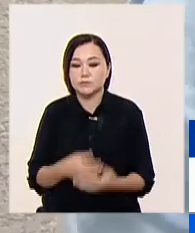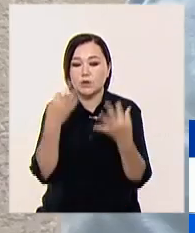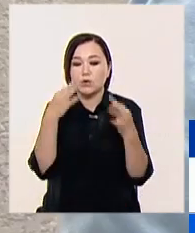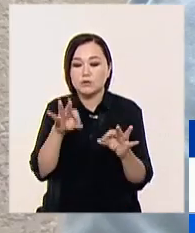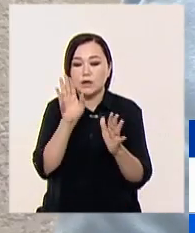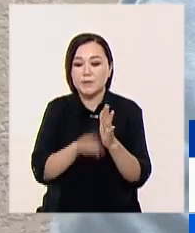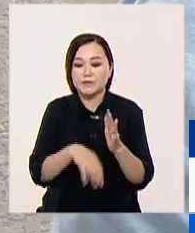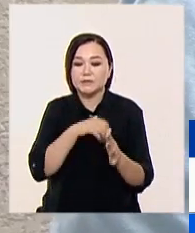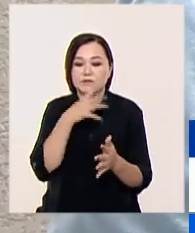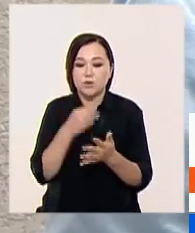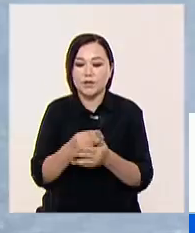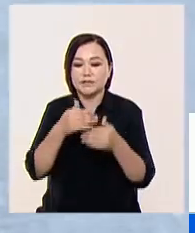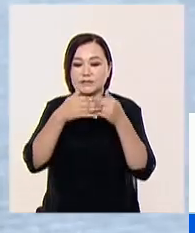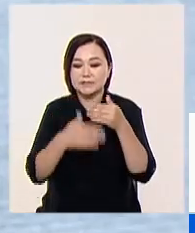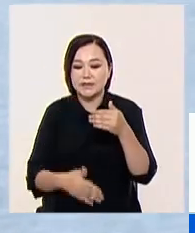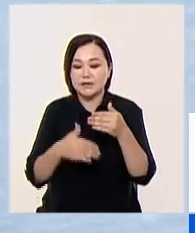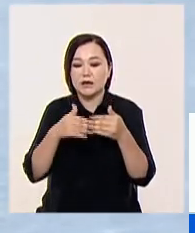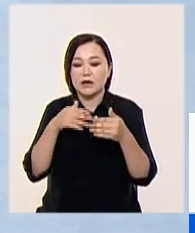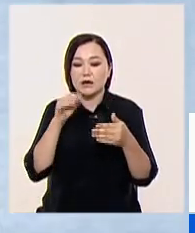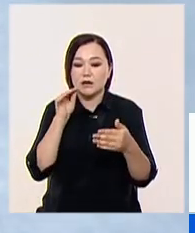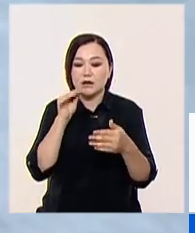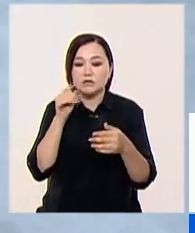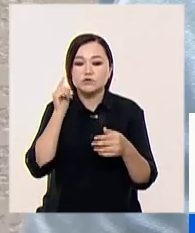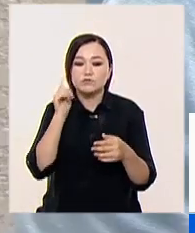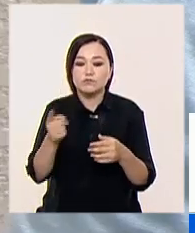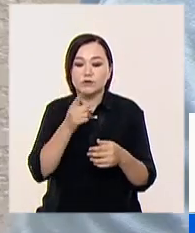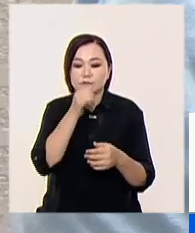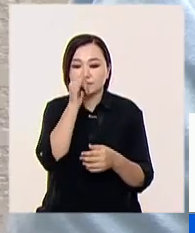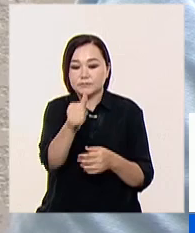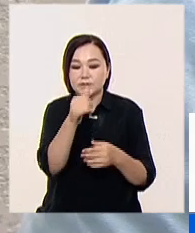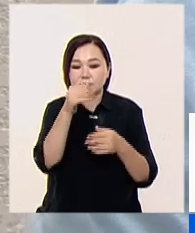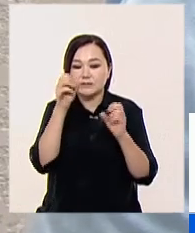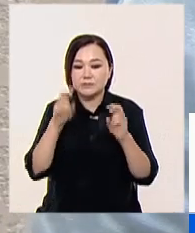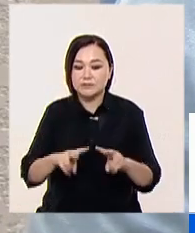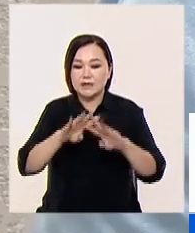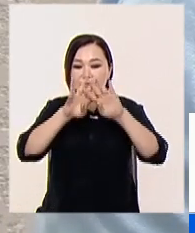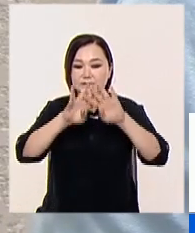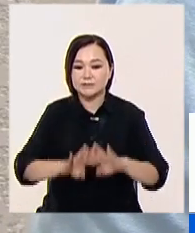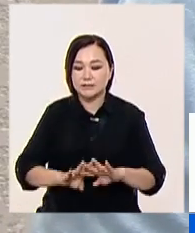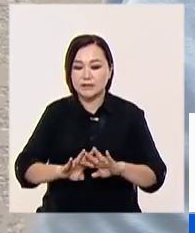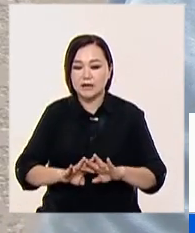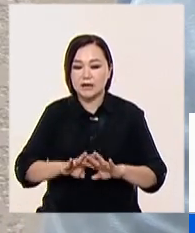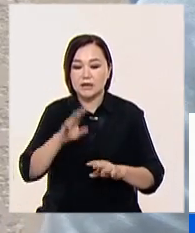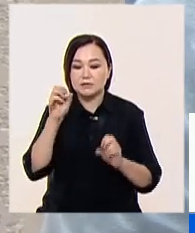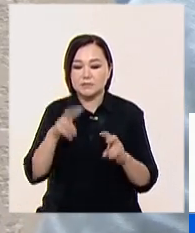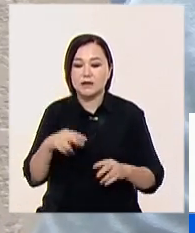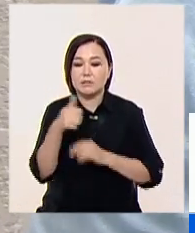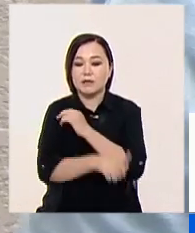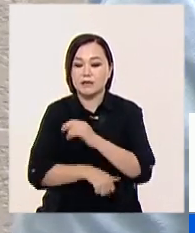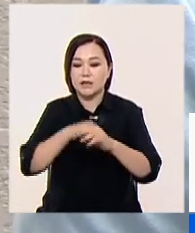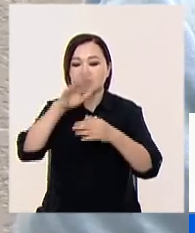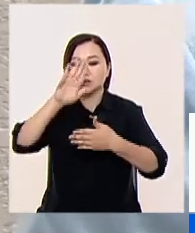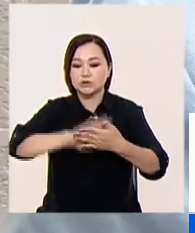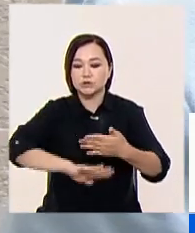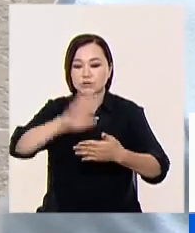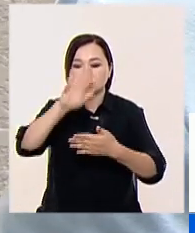рұқсатсыз өздерінің стенасына дауысты бұғаттайтын арнайы сетканы төсеп, арнайы материалды төсеп,